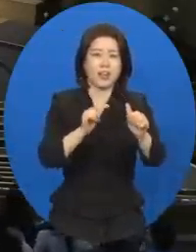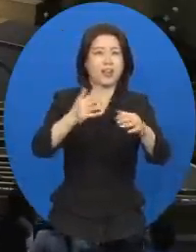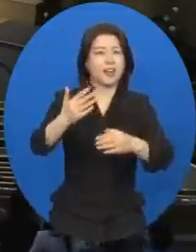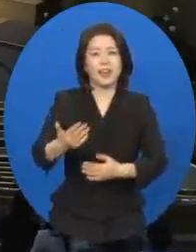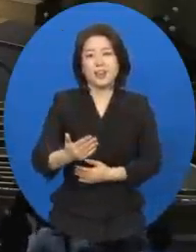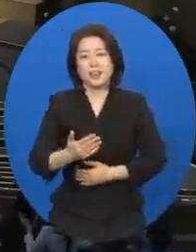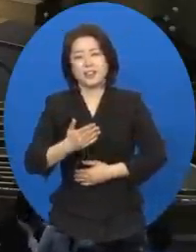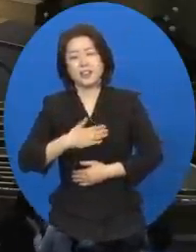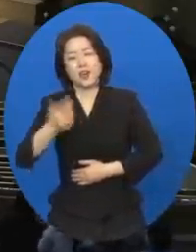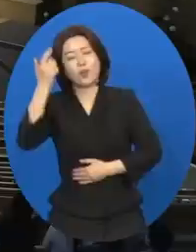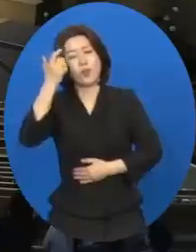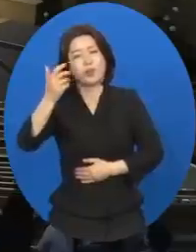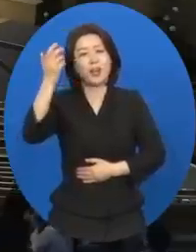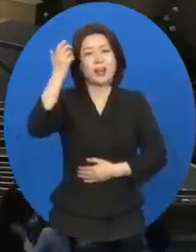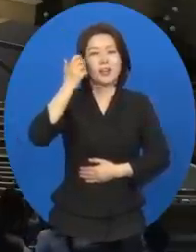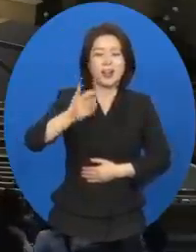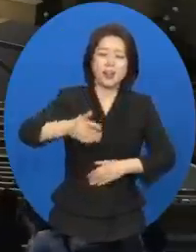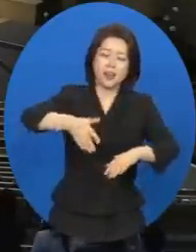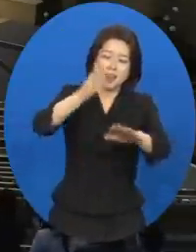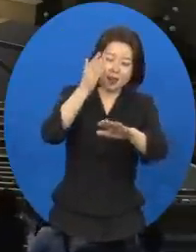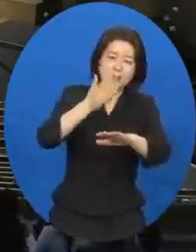기뻐하라 나의 영혼아